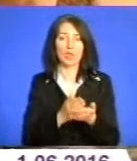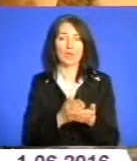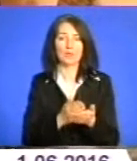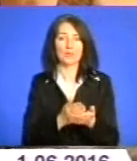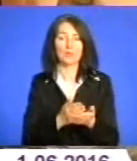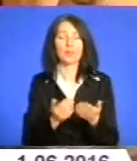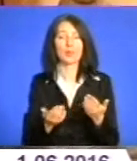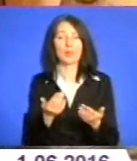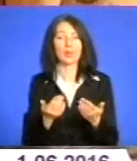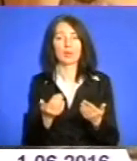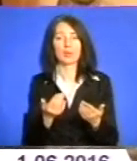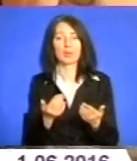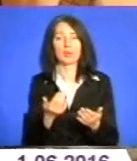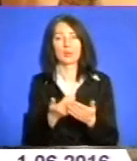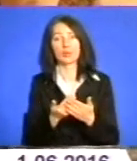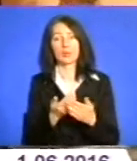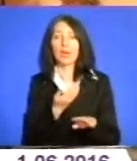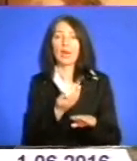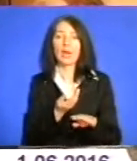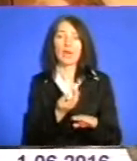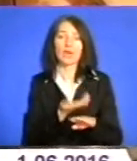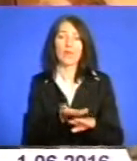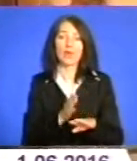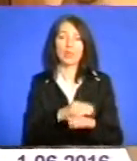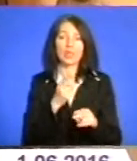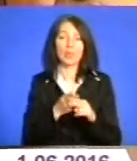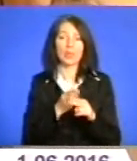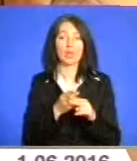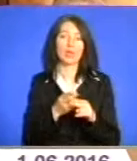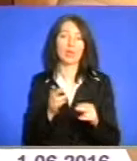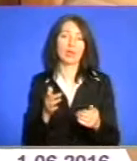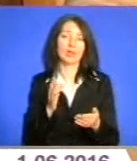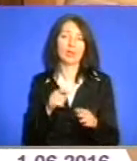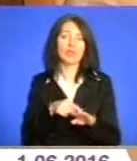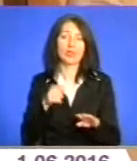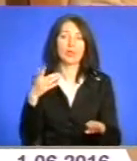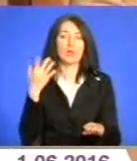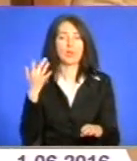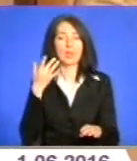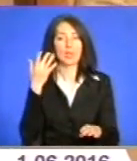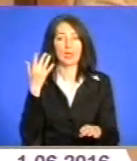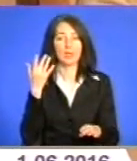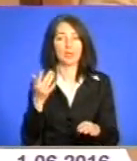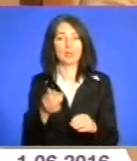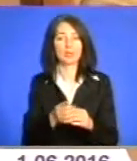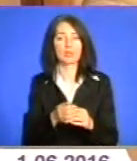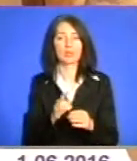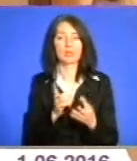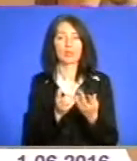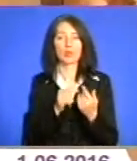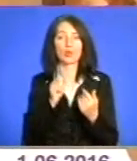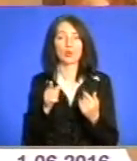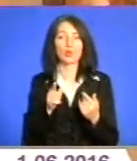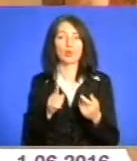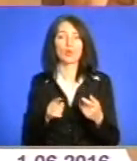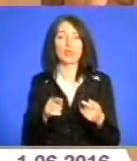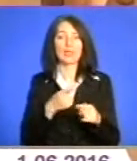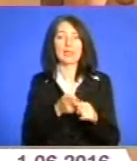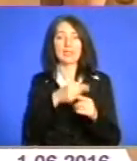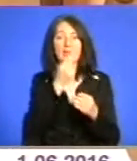как бы, вроде тяжелый металл, а присутствует легкость. За счет, что она висит вот как